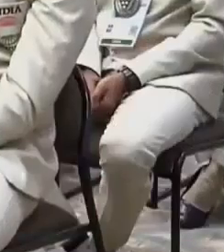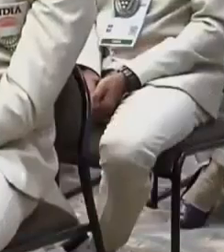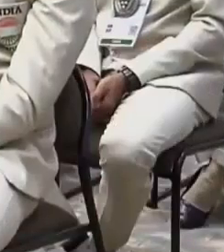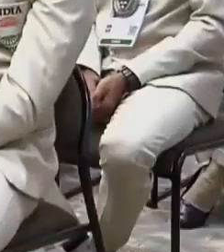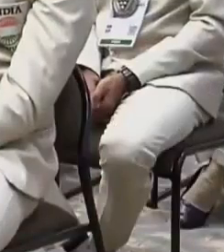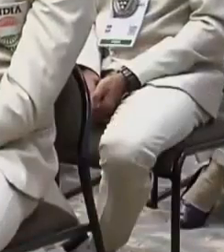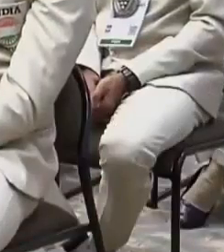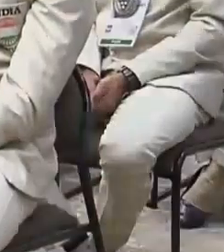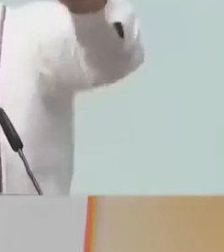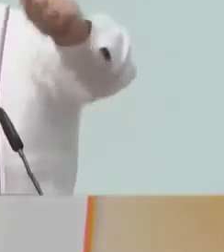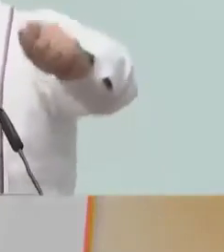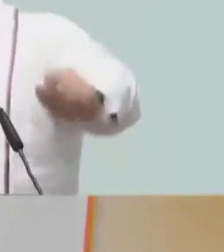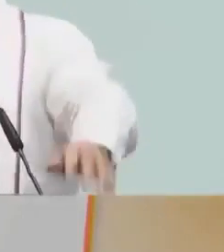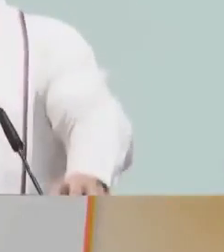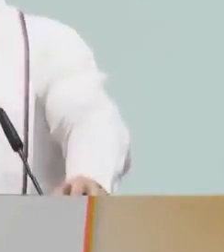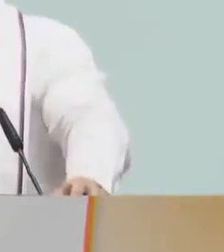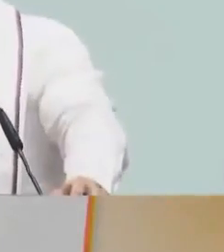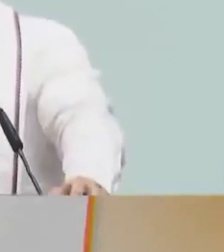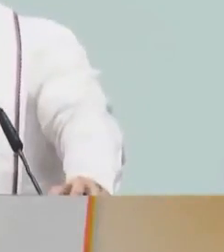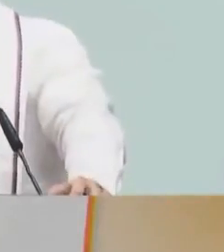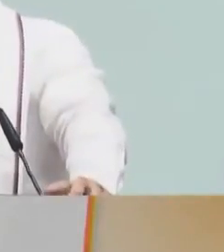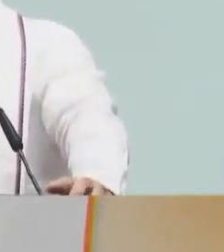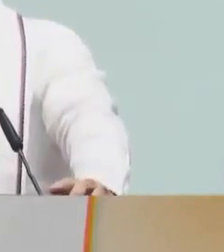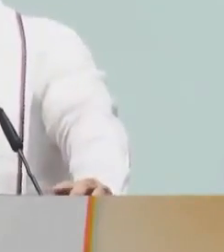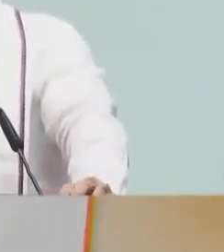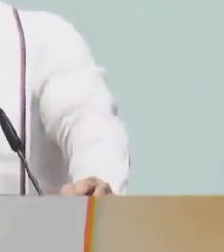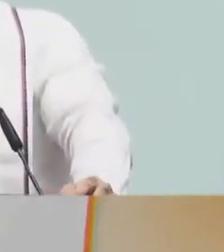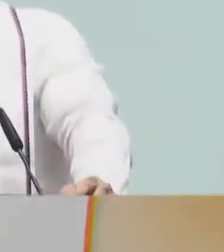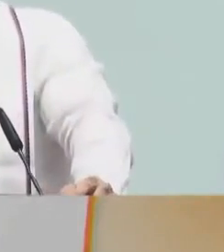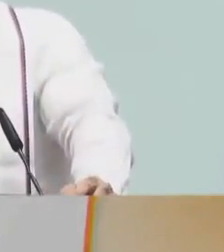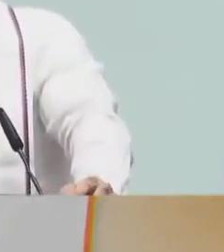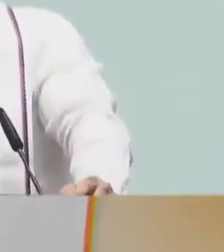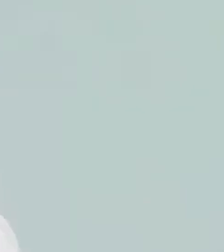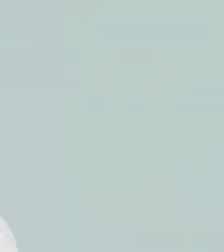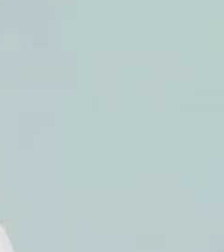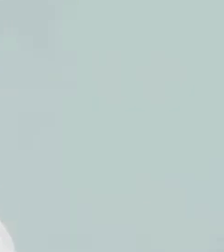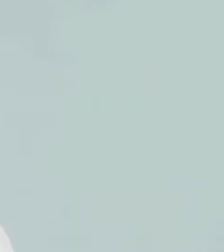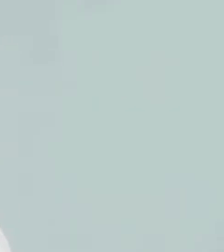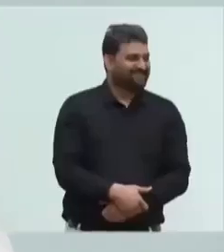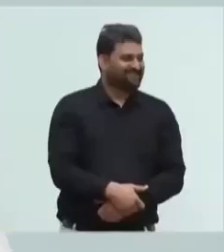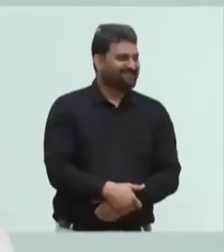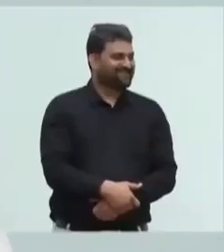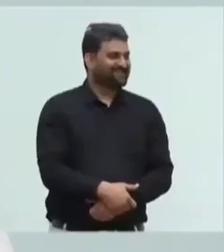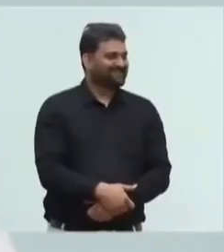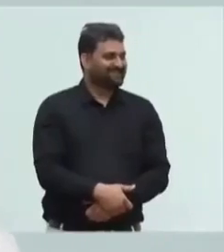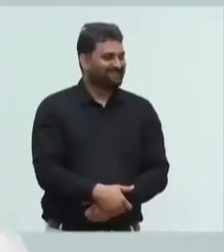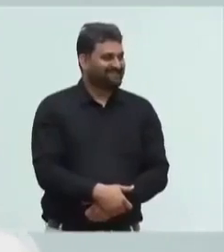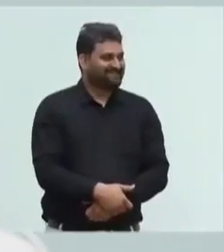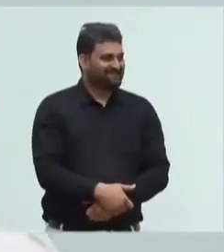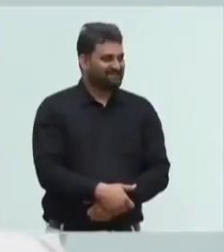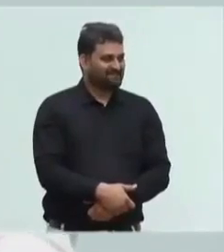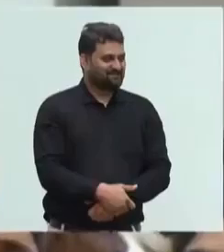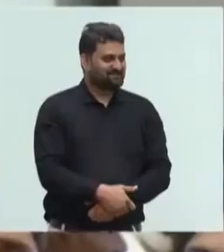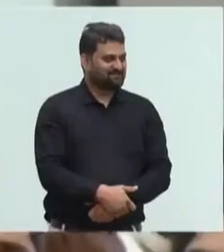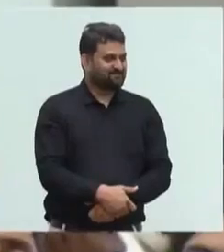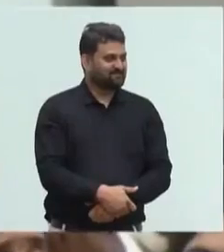धनुष, नाम तो धनुष है और शूटिंग करता है? जी सर, जी जी बिल्कुल, मैं शूटिंग करता